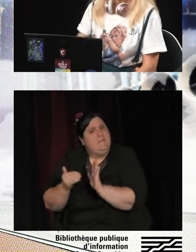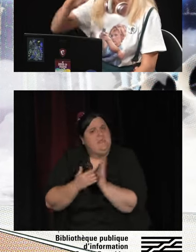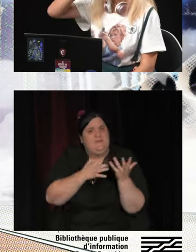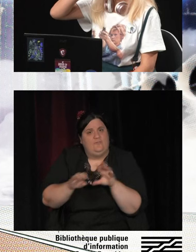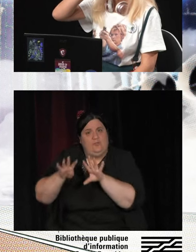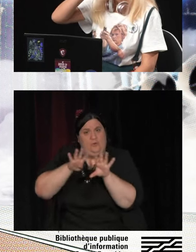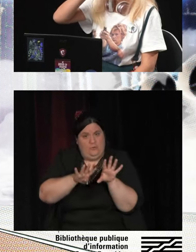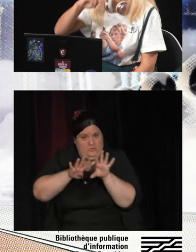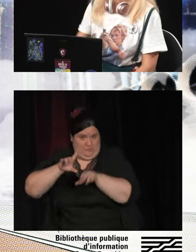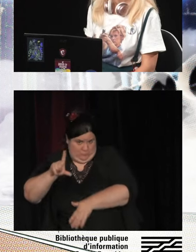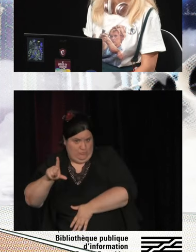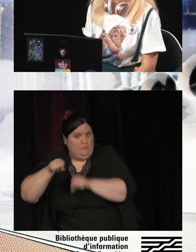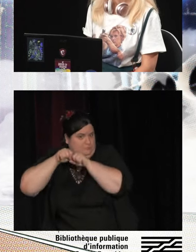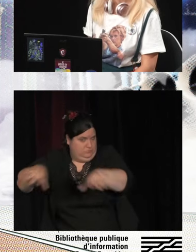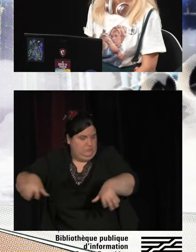1992